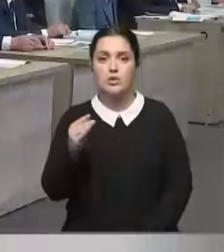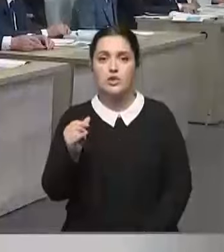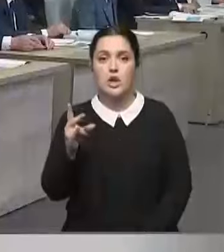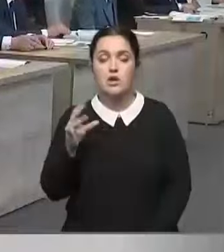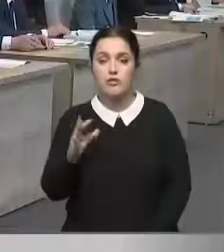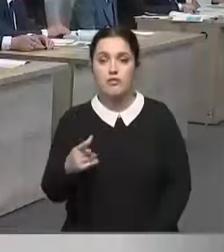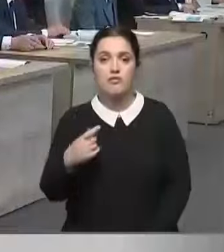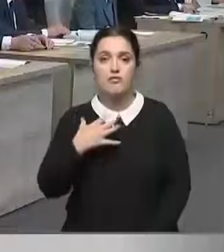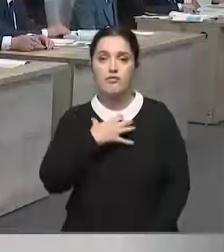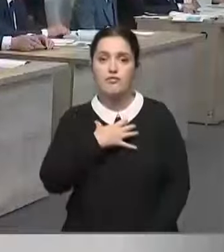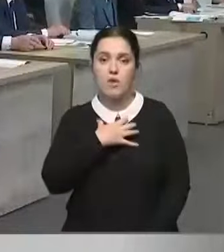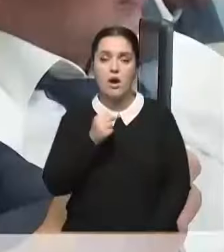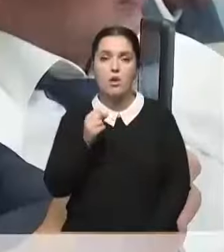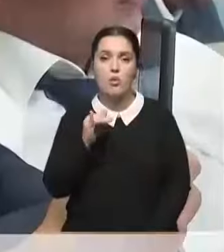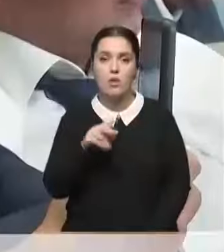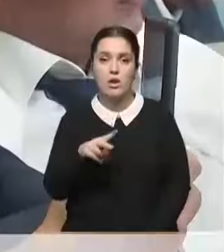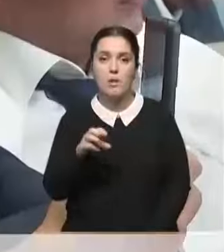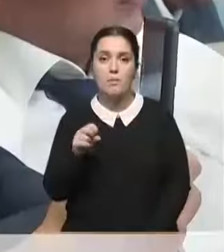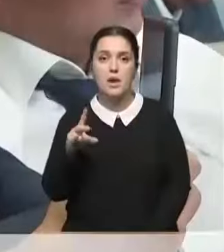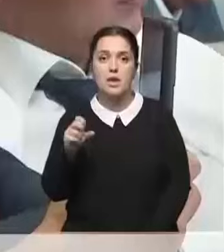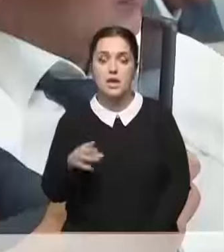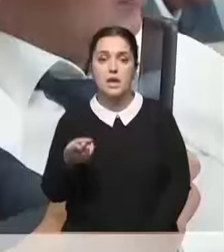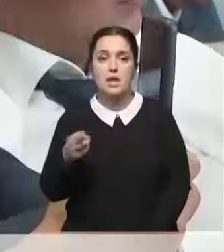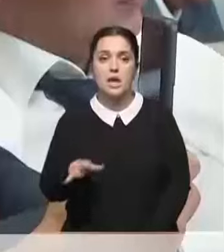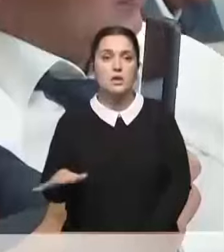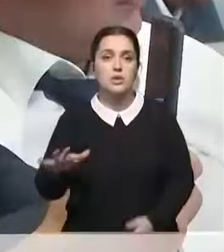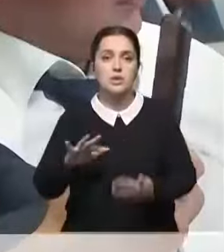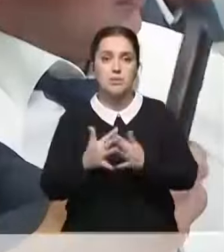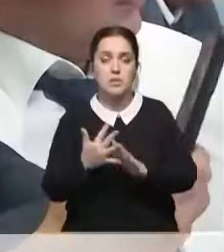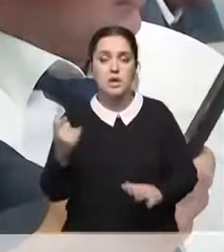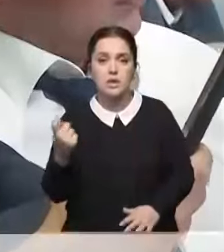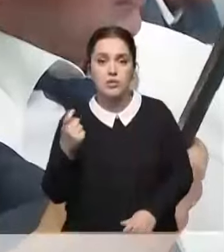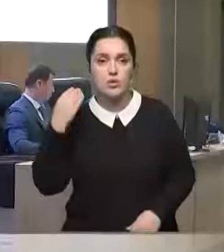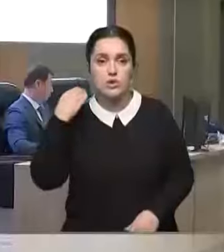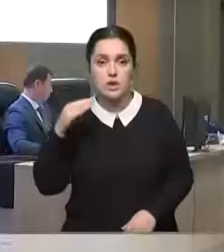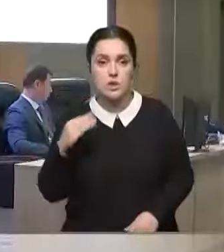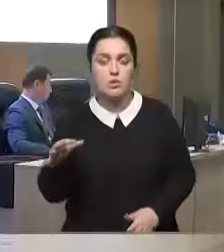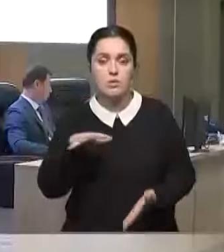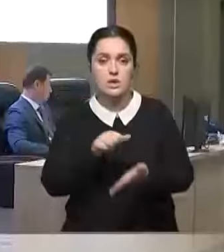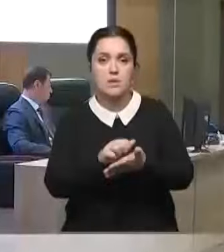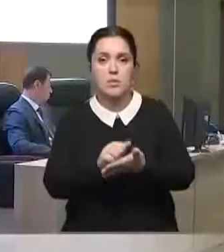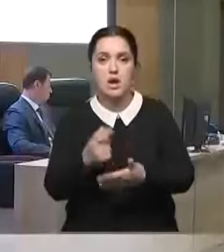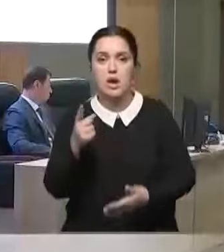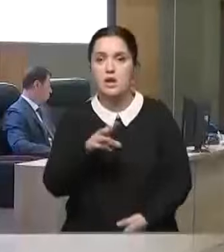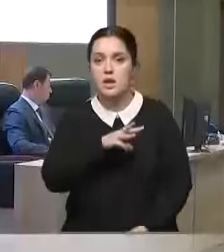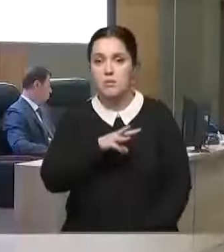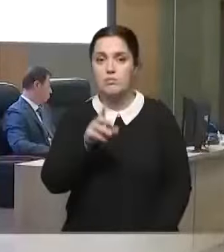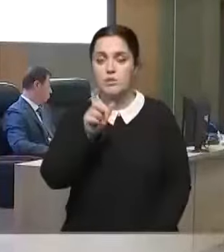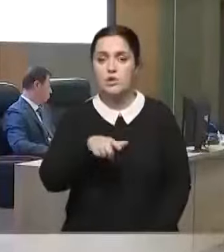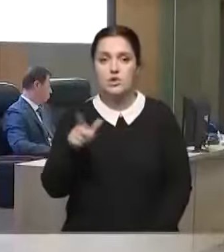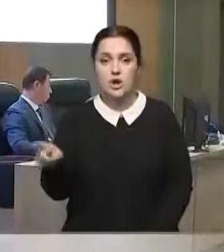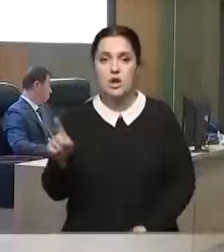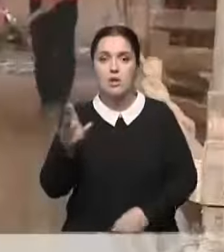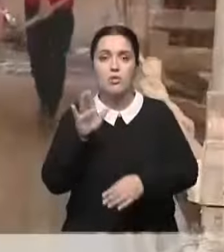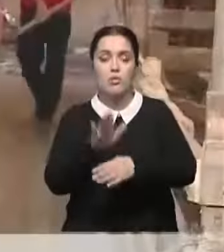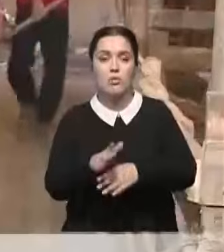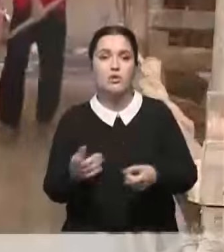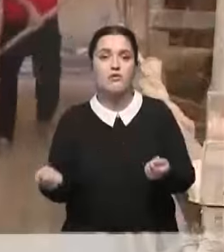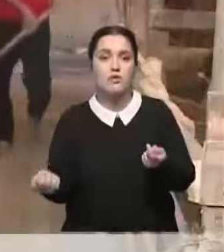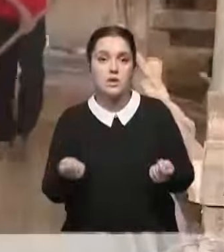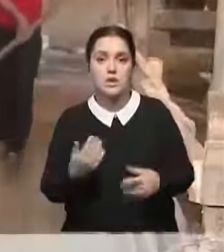Ералы Тугжанов отметил важность «Аула Маната» для региона. Сельским хозяйством в Туркестанской области занимается более 1 миллиона человек.